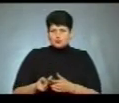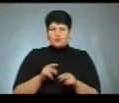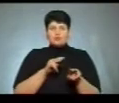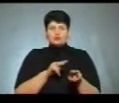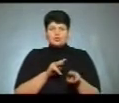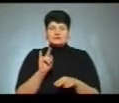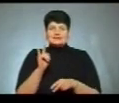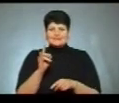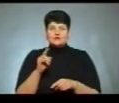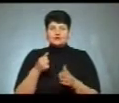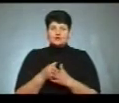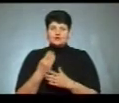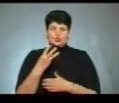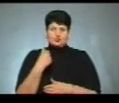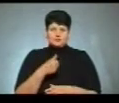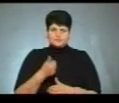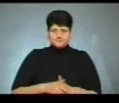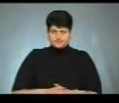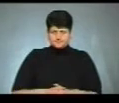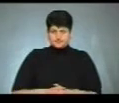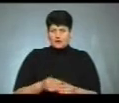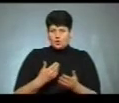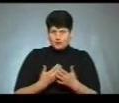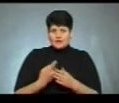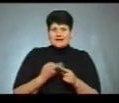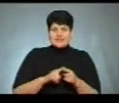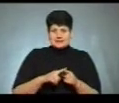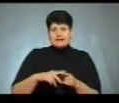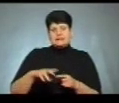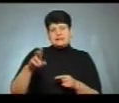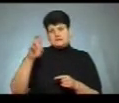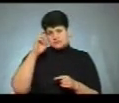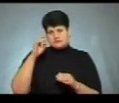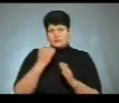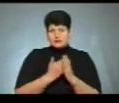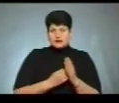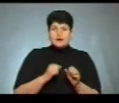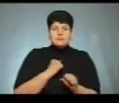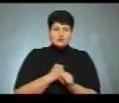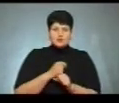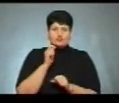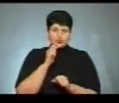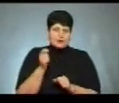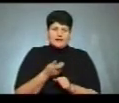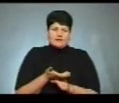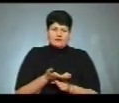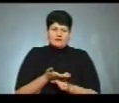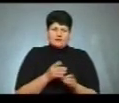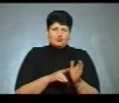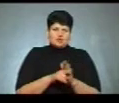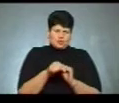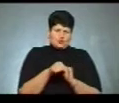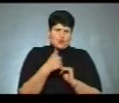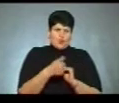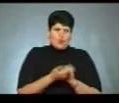за дитиною до 3-річного віку. Тобто це урядова програма, яка працює в Україні буквально від початку цього